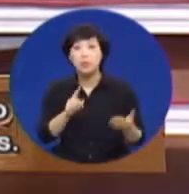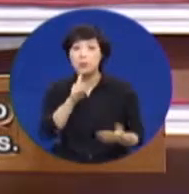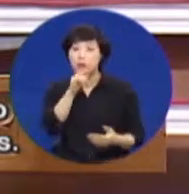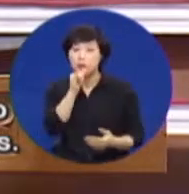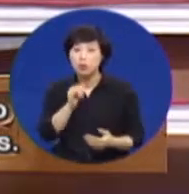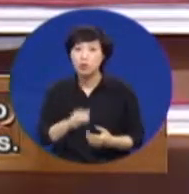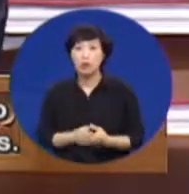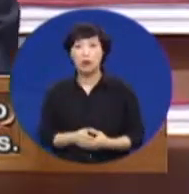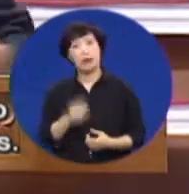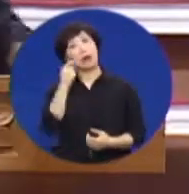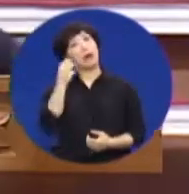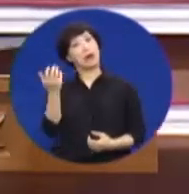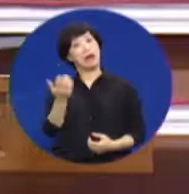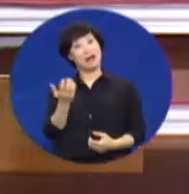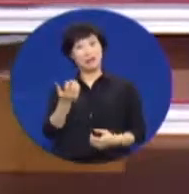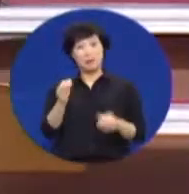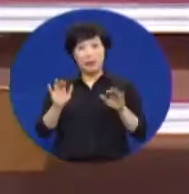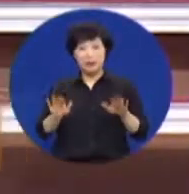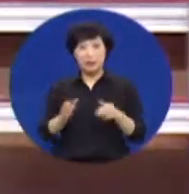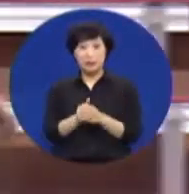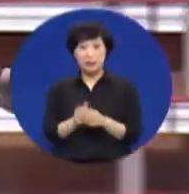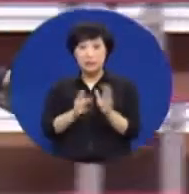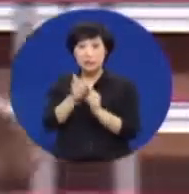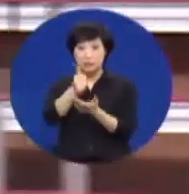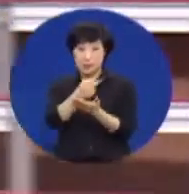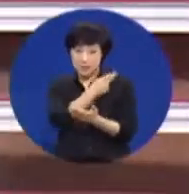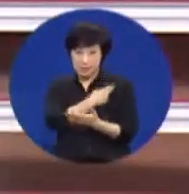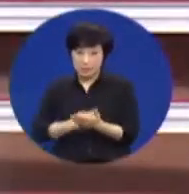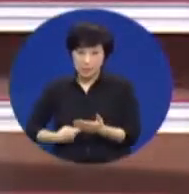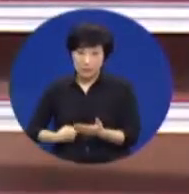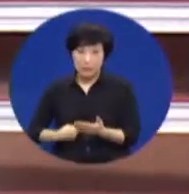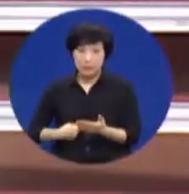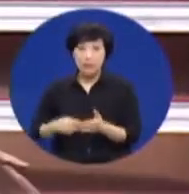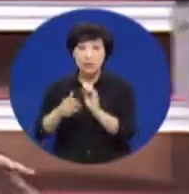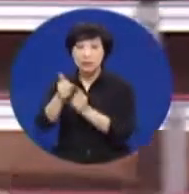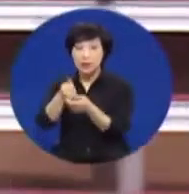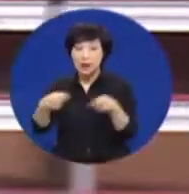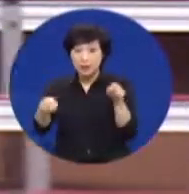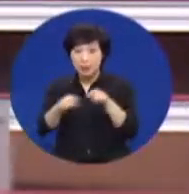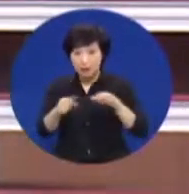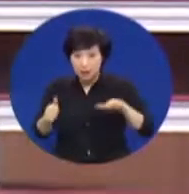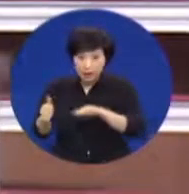나와. 그러니 그 제자들이 예수님과 함께 다닐 때